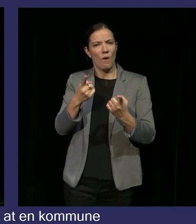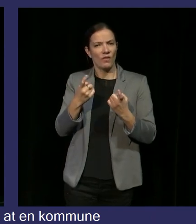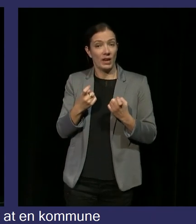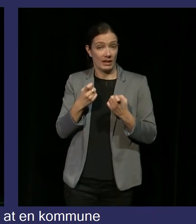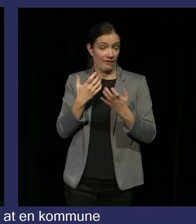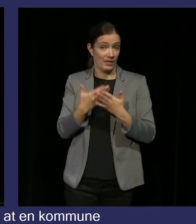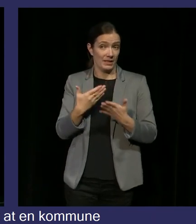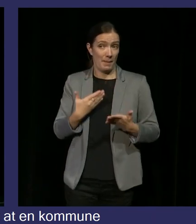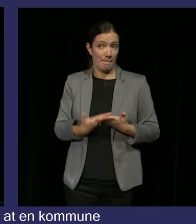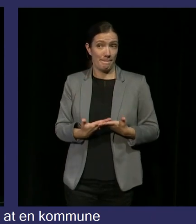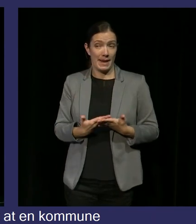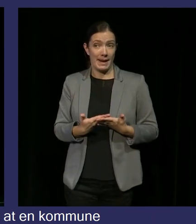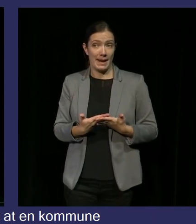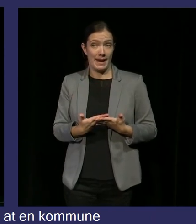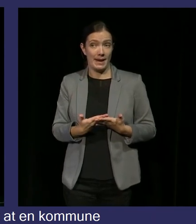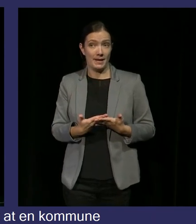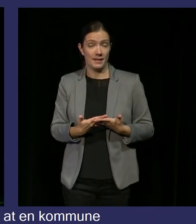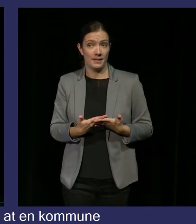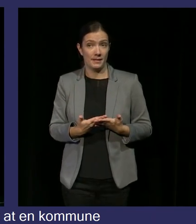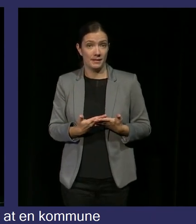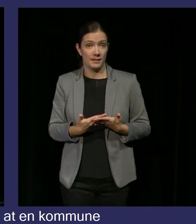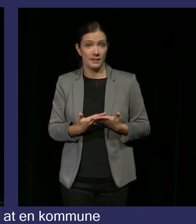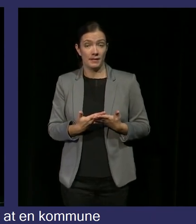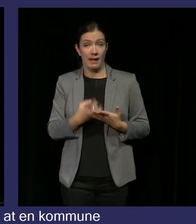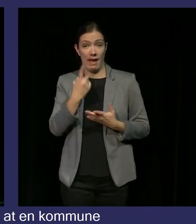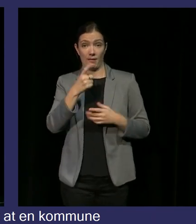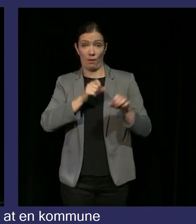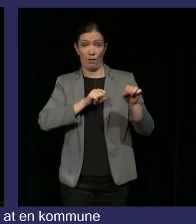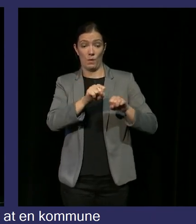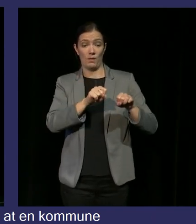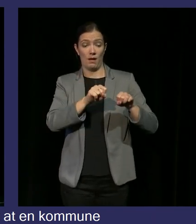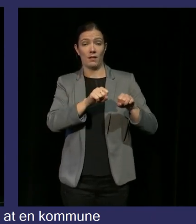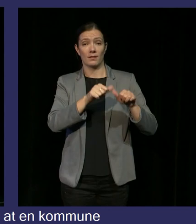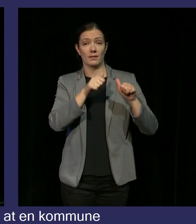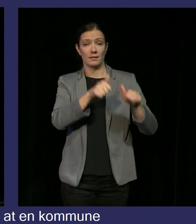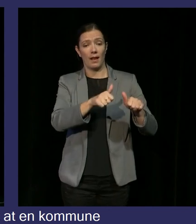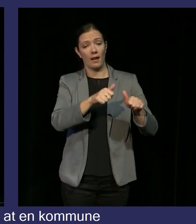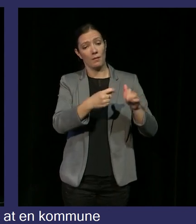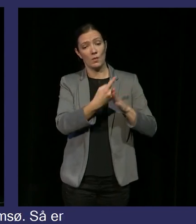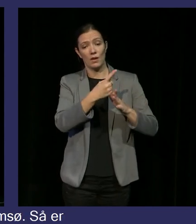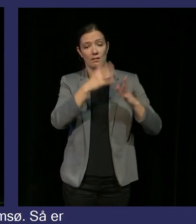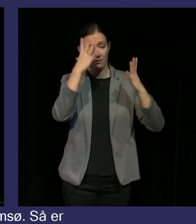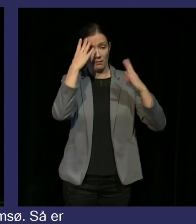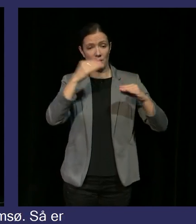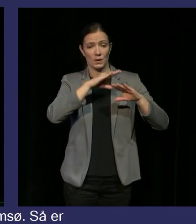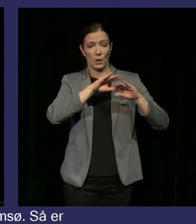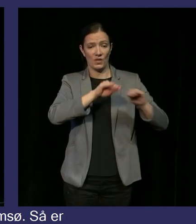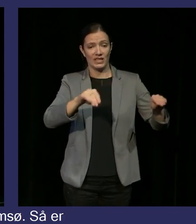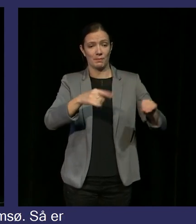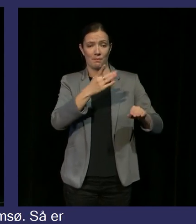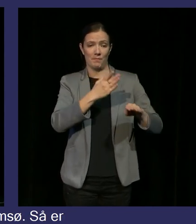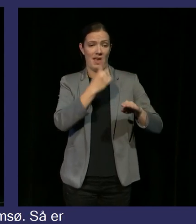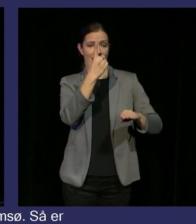For eksempel så det sånn at en kommune kan jo legge opp til å ha samisk undervisning på en bestemt skole,